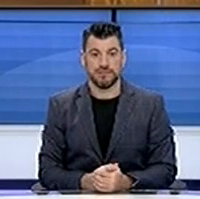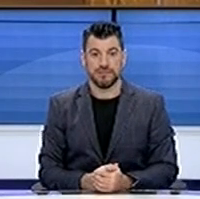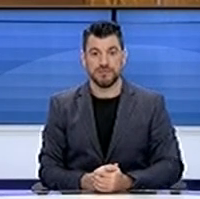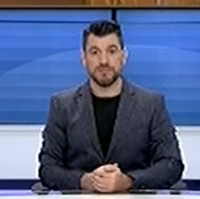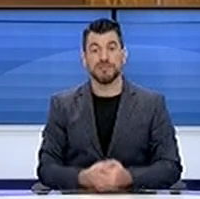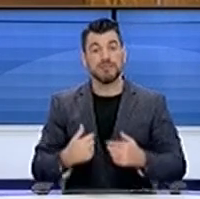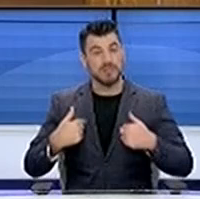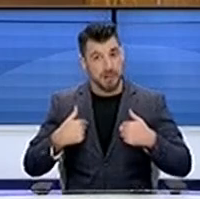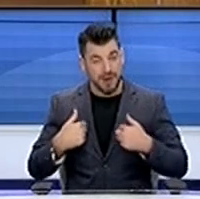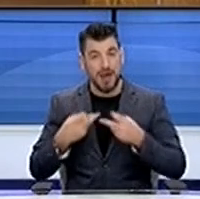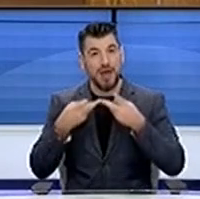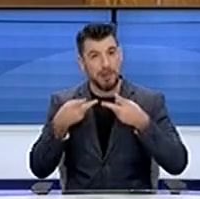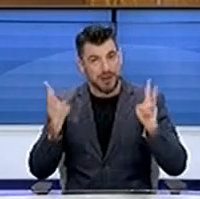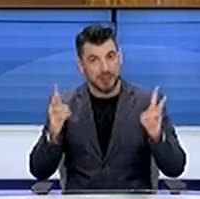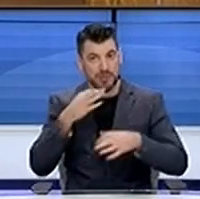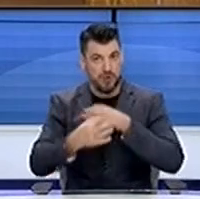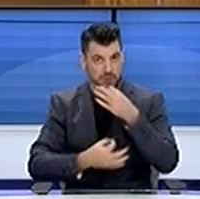την προσωπική απεύθυνση.